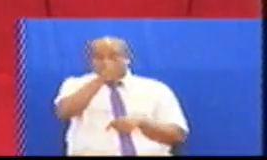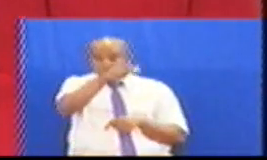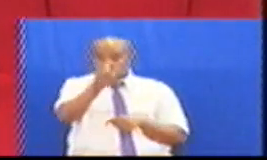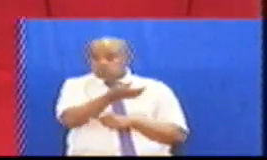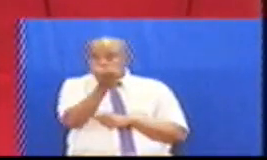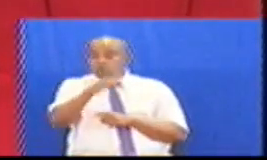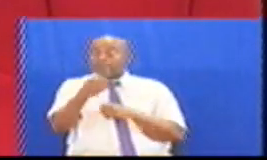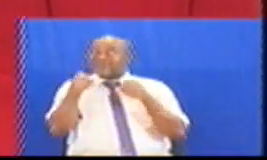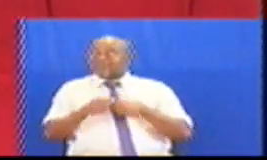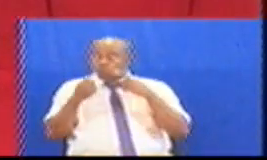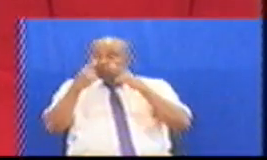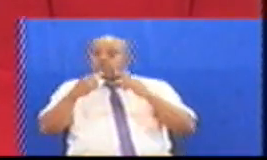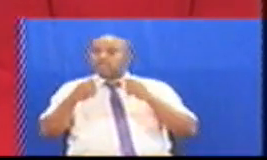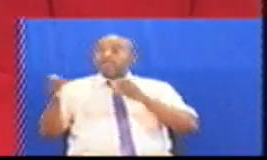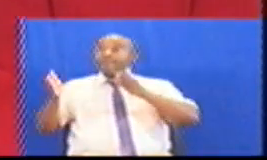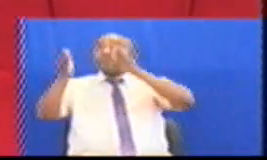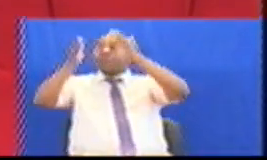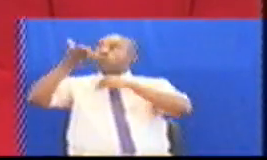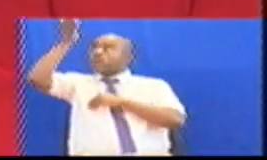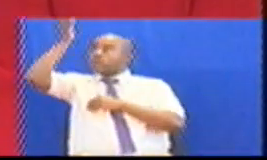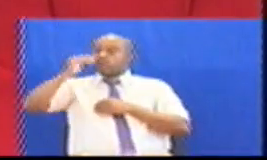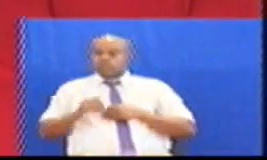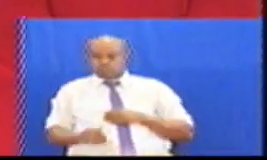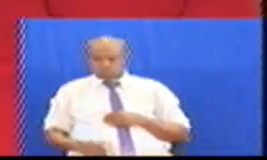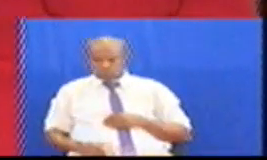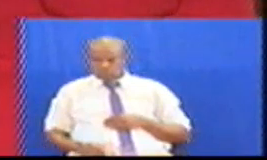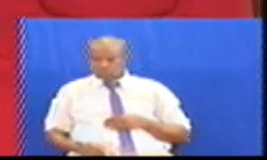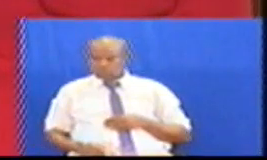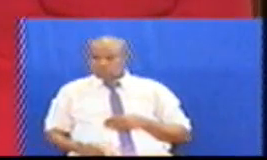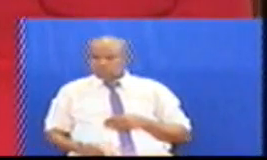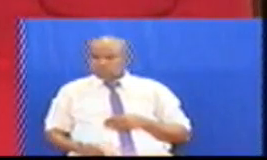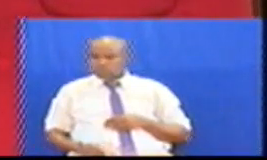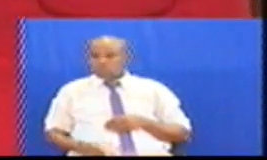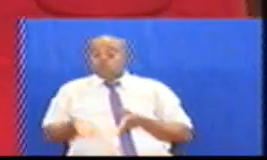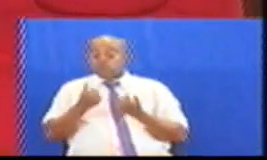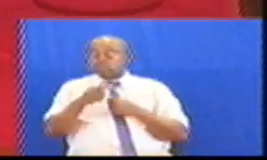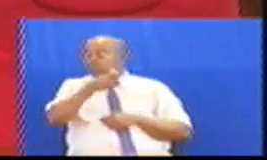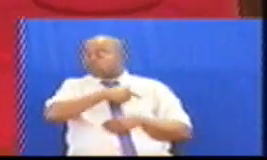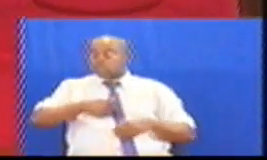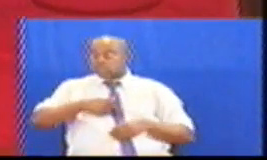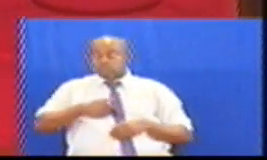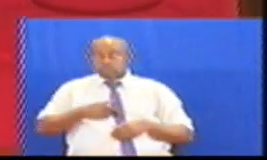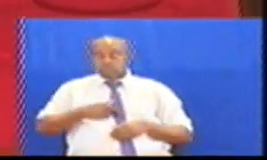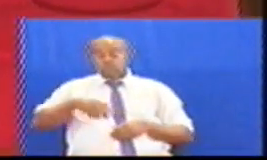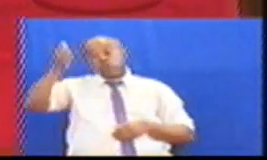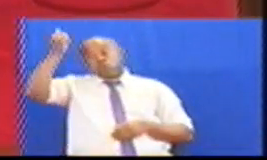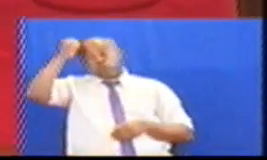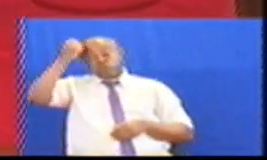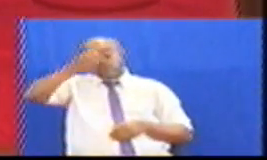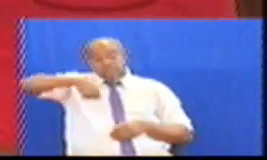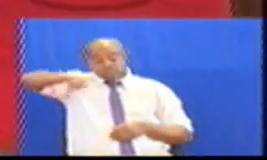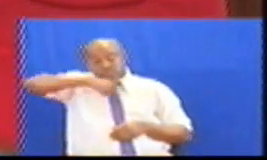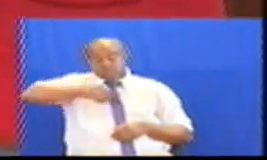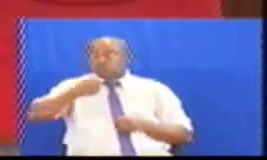kuiona pepo ya mbinguni. Maana yake ni nini? Alikuwa anatukumbusha sisi tunaofanya